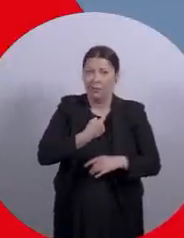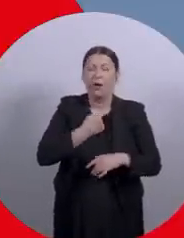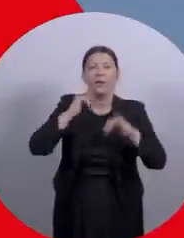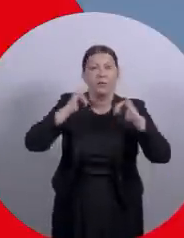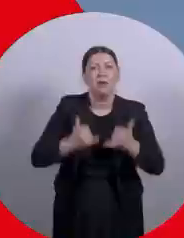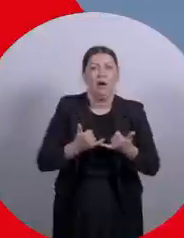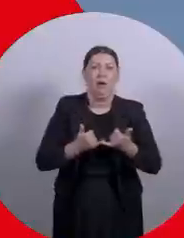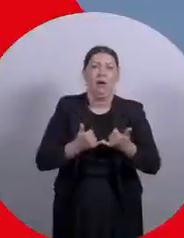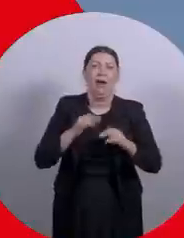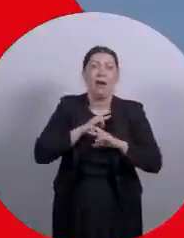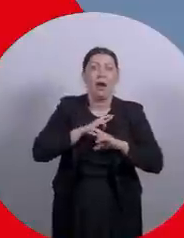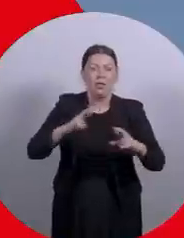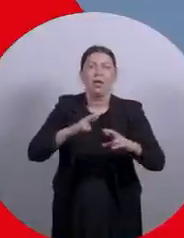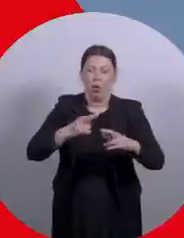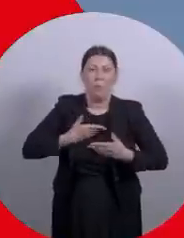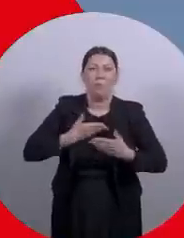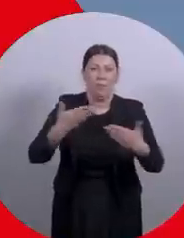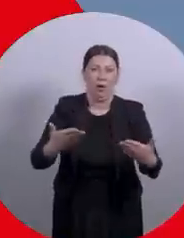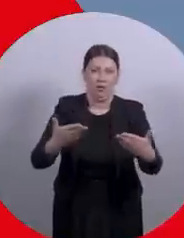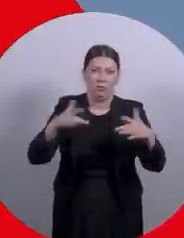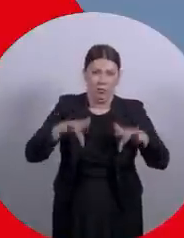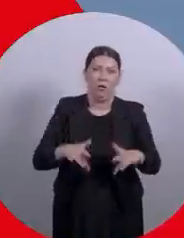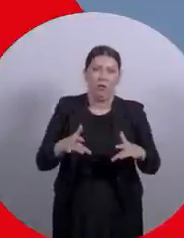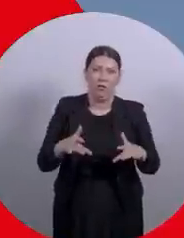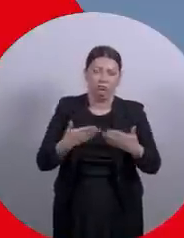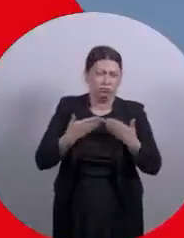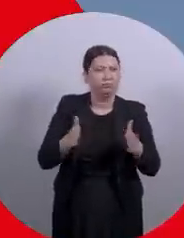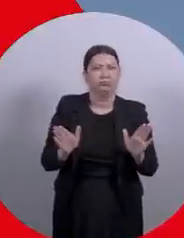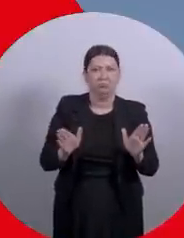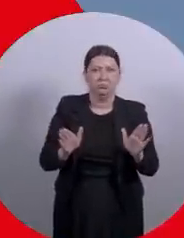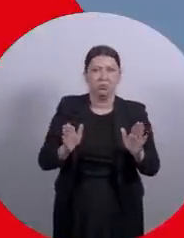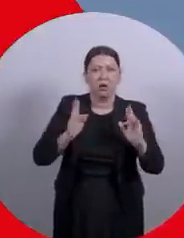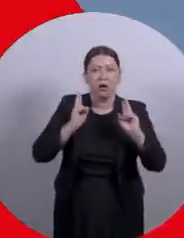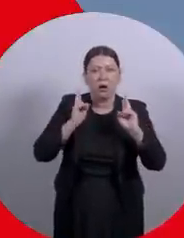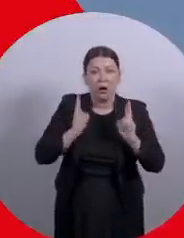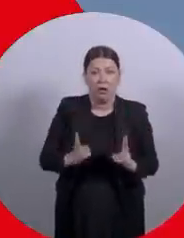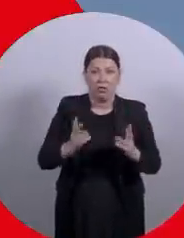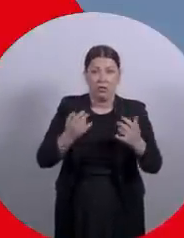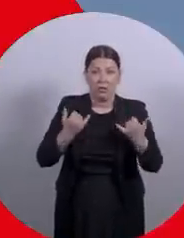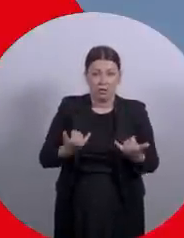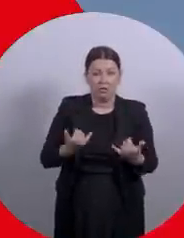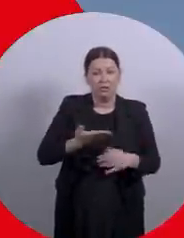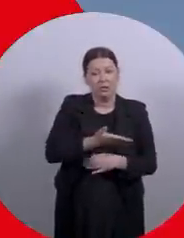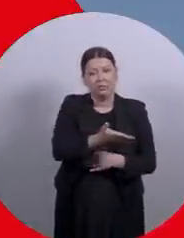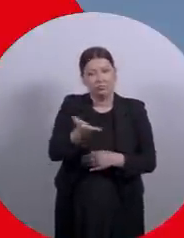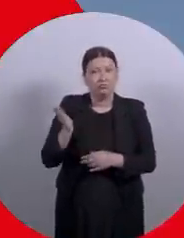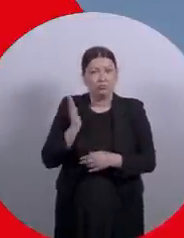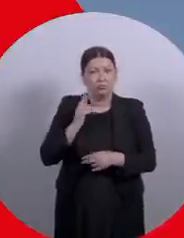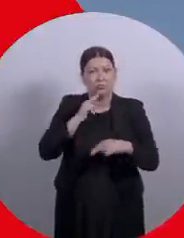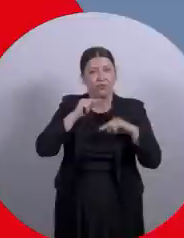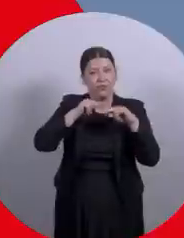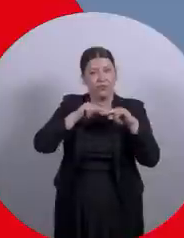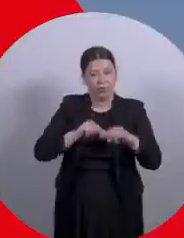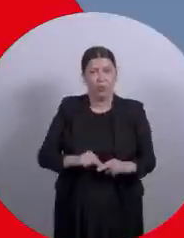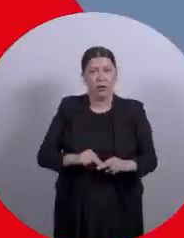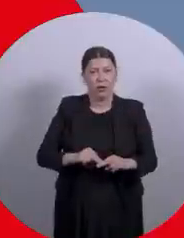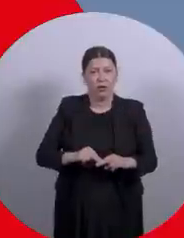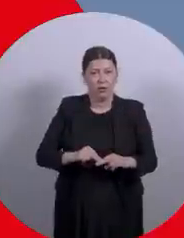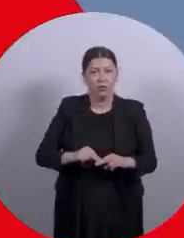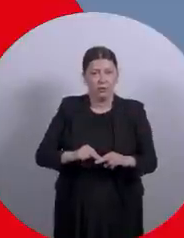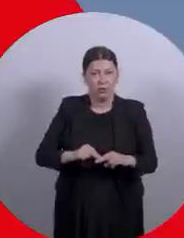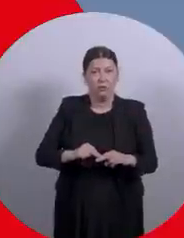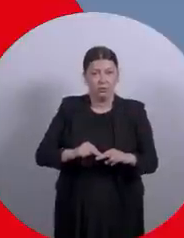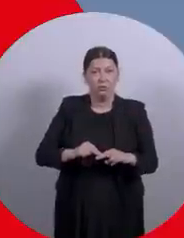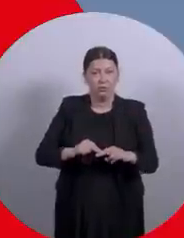gehen und ich kann euch hier an dieser Stelle versprechen es wird sollten wir